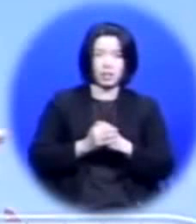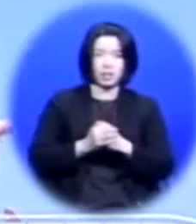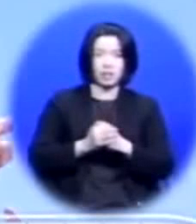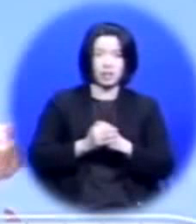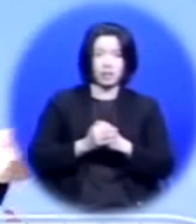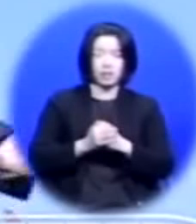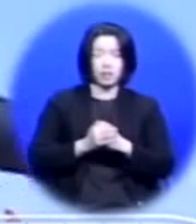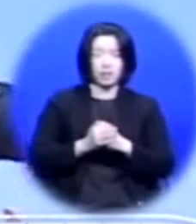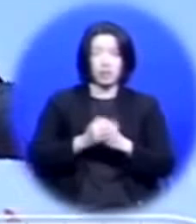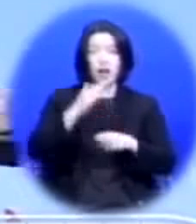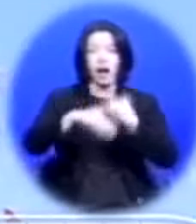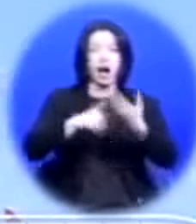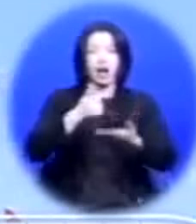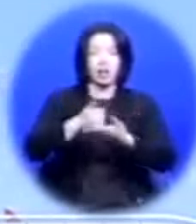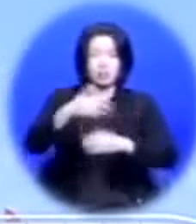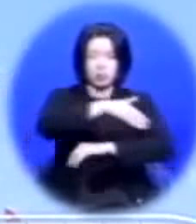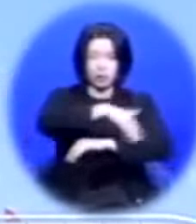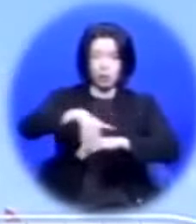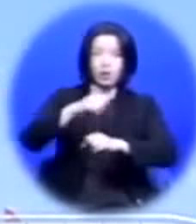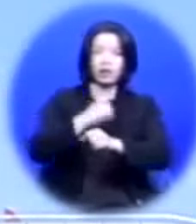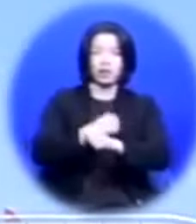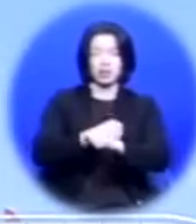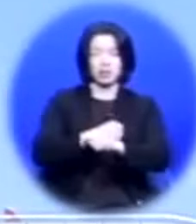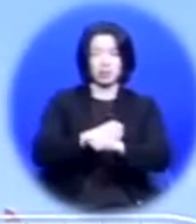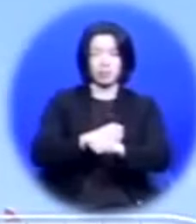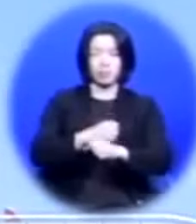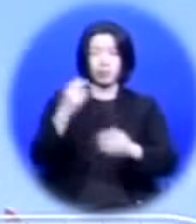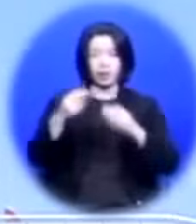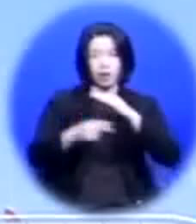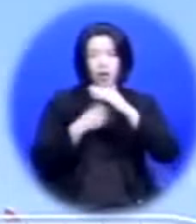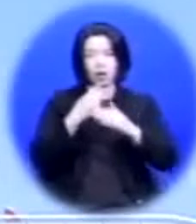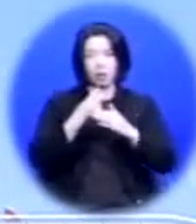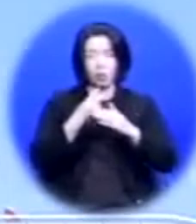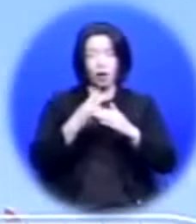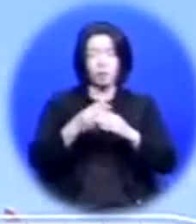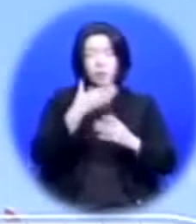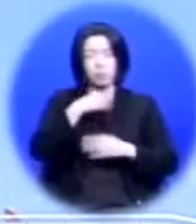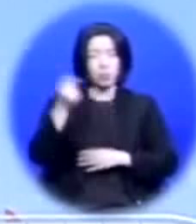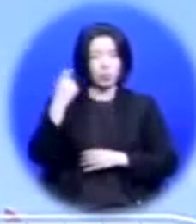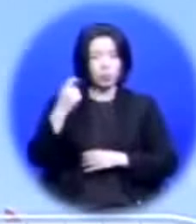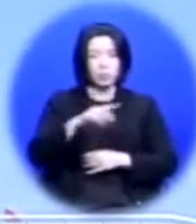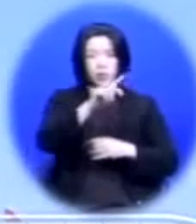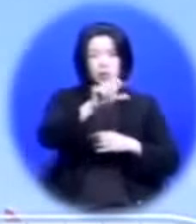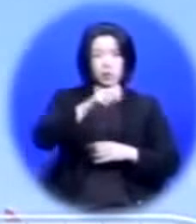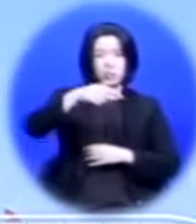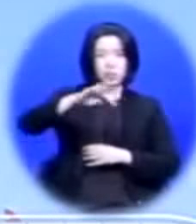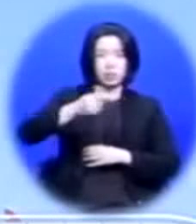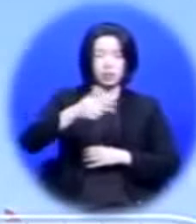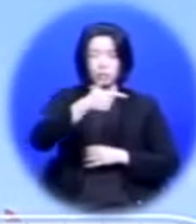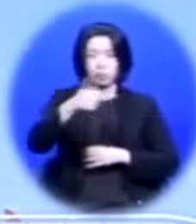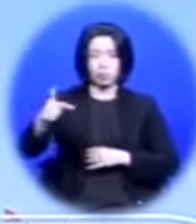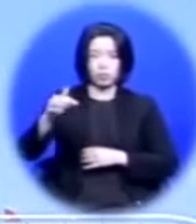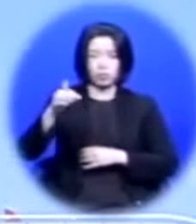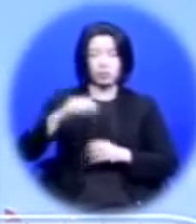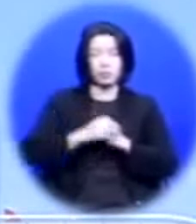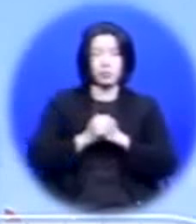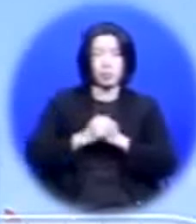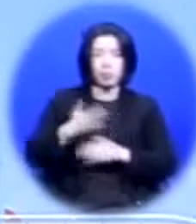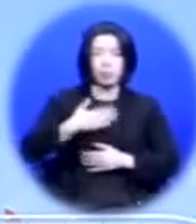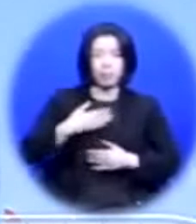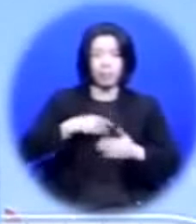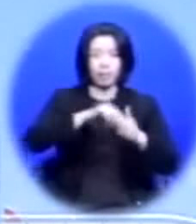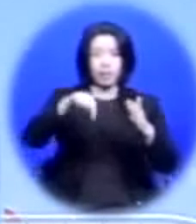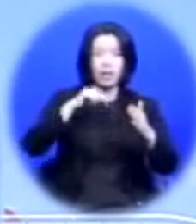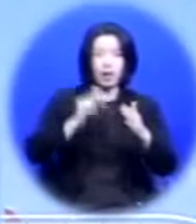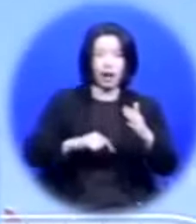맺어지지 하나님이 계획하신 것이에요 요한복음 15장 4절에서 6절까지 제가 말씀을 읽어 했습니다 내 안에